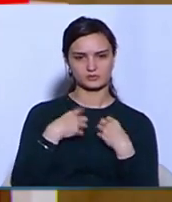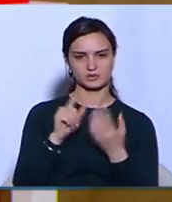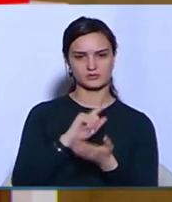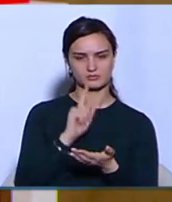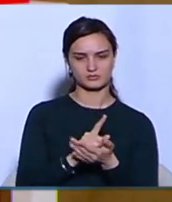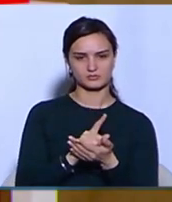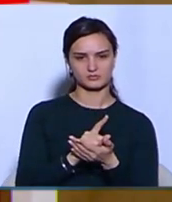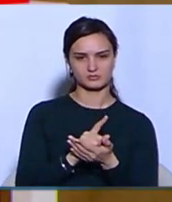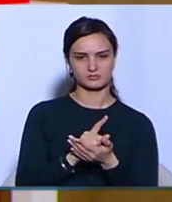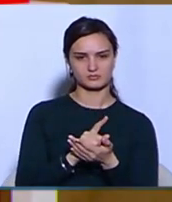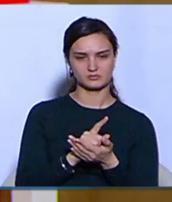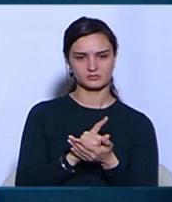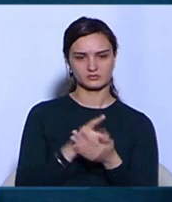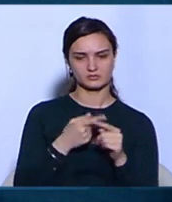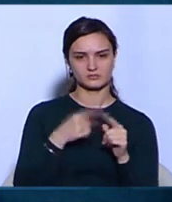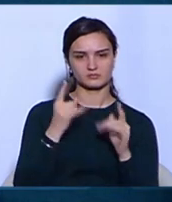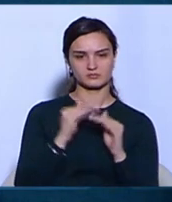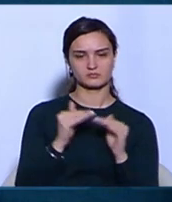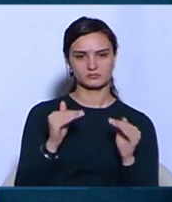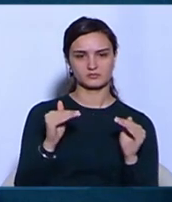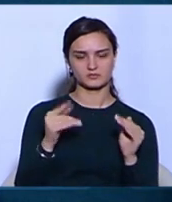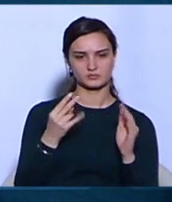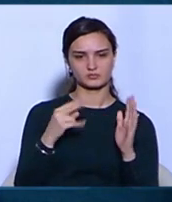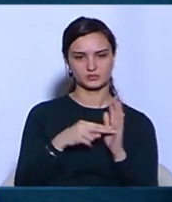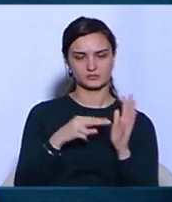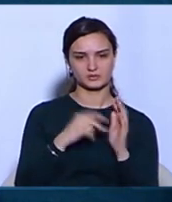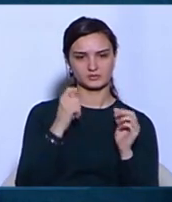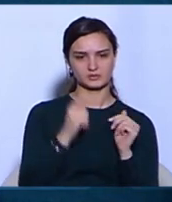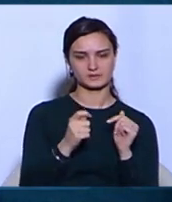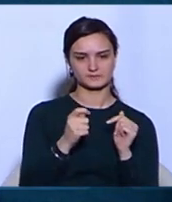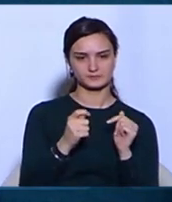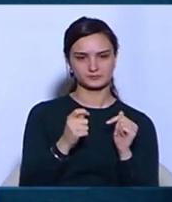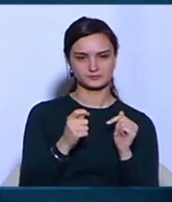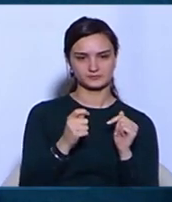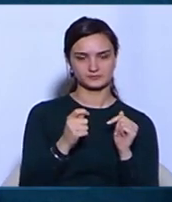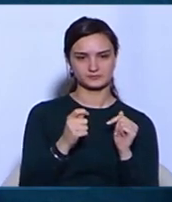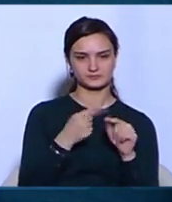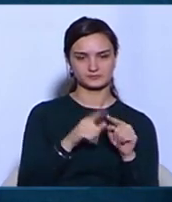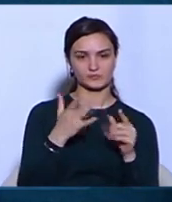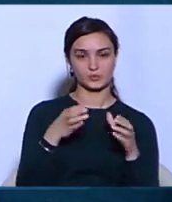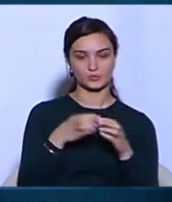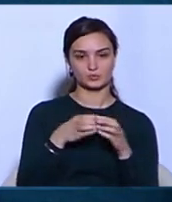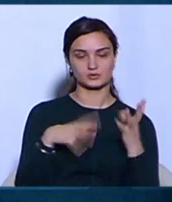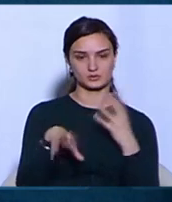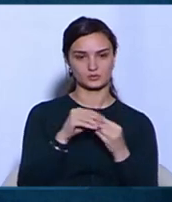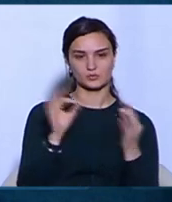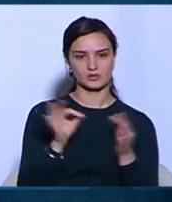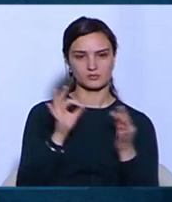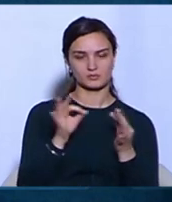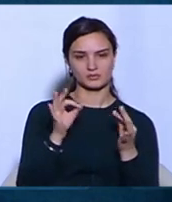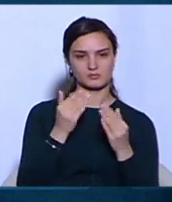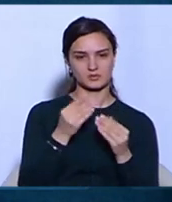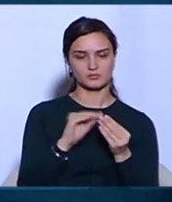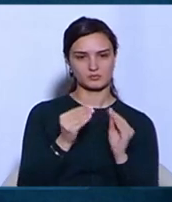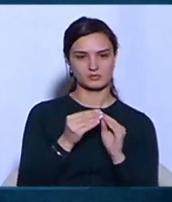აუცილებლად მშობელს თუ აქვს წუხილი, ის ბავშვი სრულად უნდა შეფასებული იყოს გუნდის მიერ და თუ გუნდი დაადგენს, რომ არაფერი გადახრა